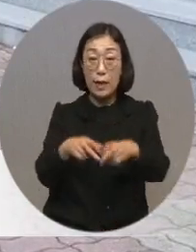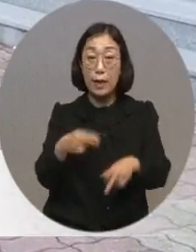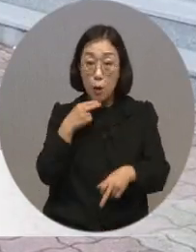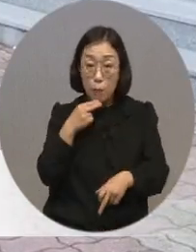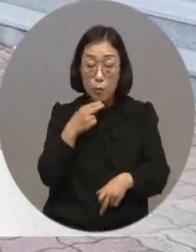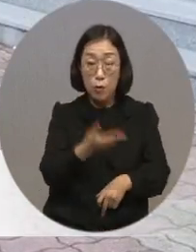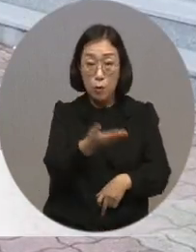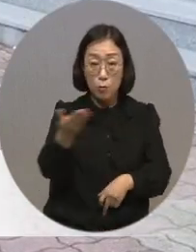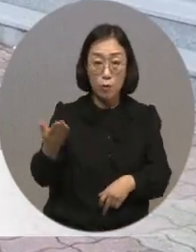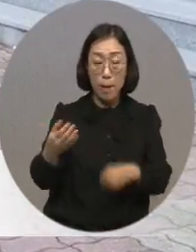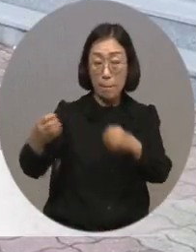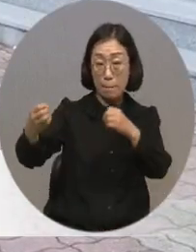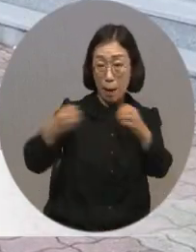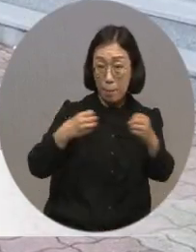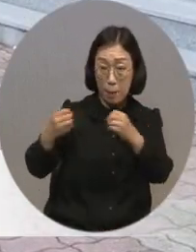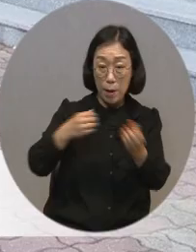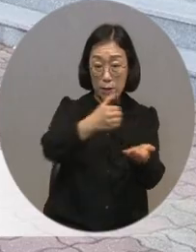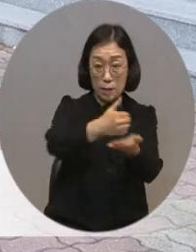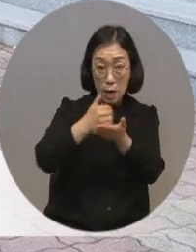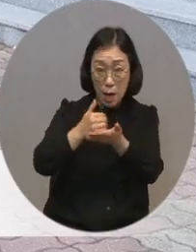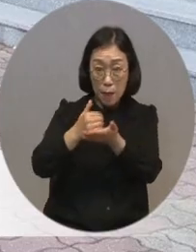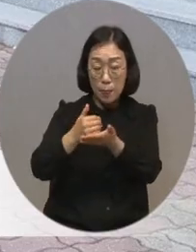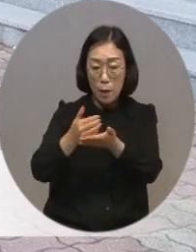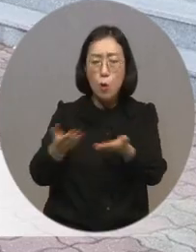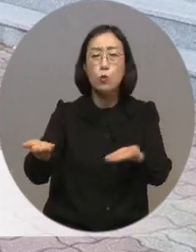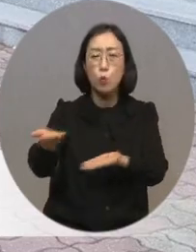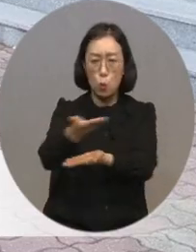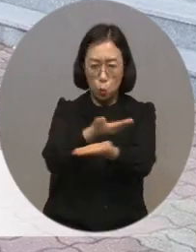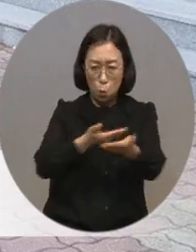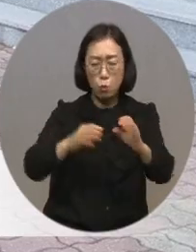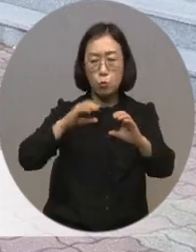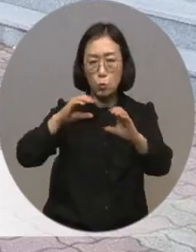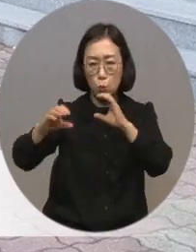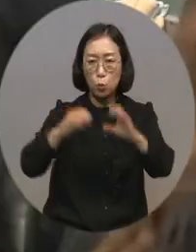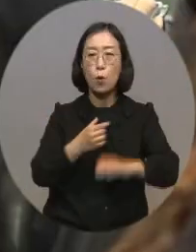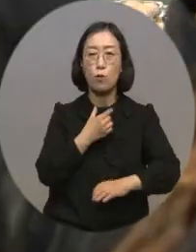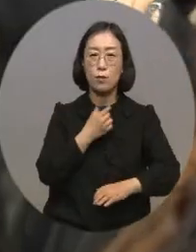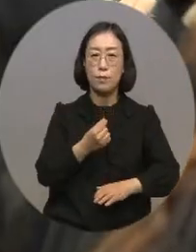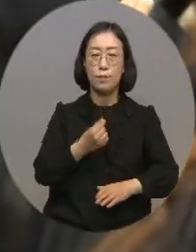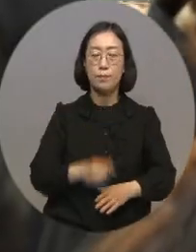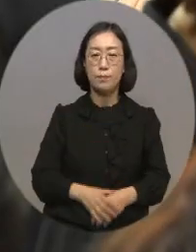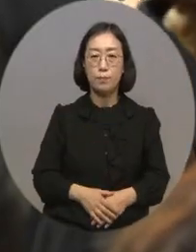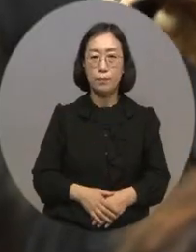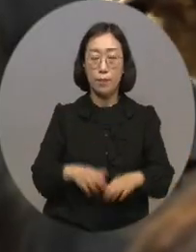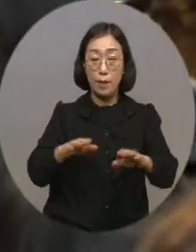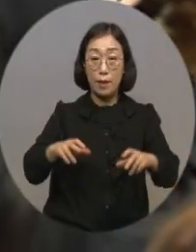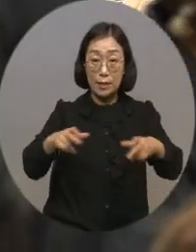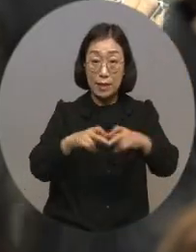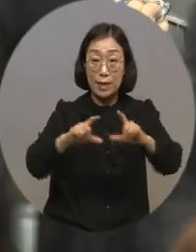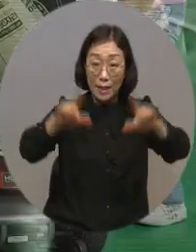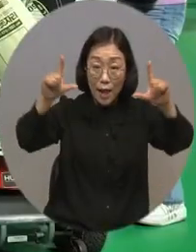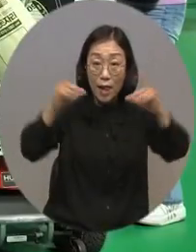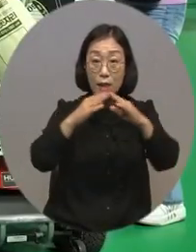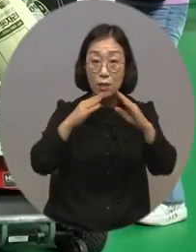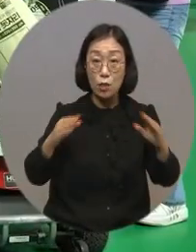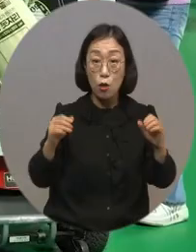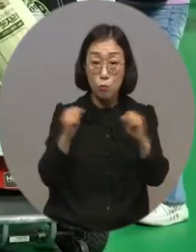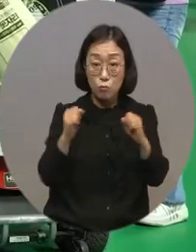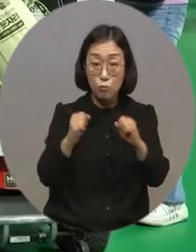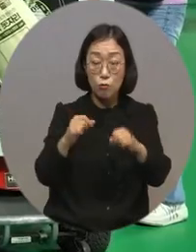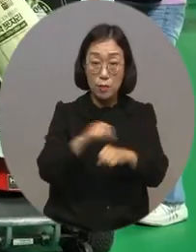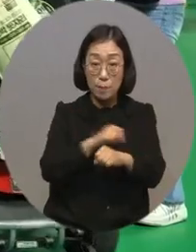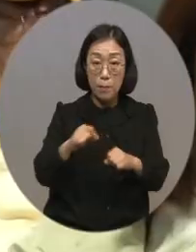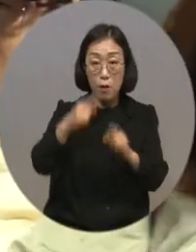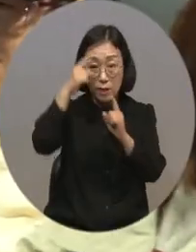좀 같이 이렇게 소통하고 교류가 됐으면 하는 그런 바람입니다. 이번 장애인의 날 전북특별자치도 기념행사를